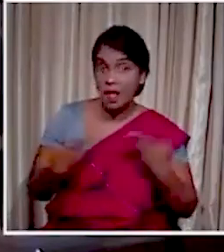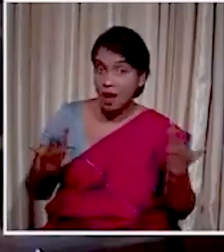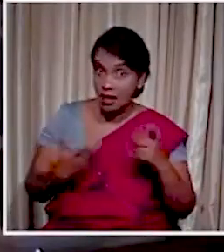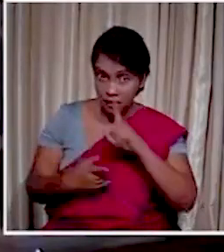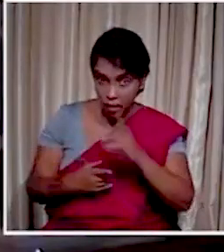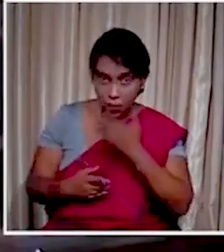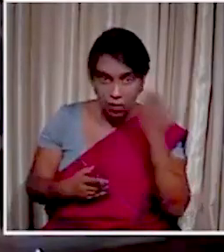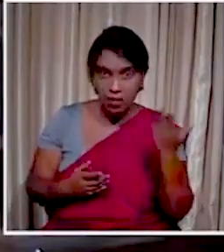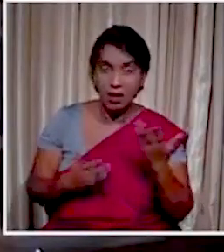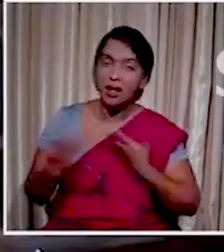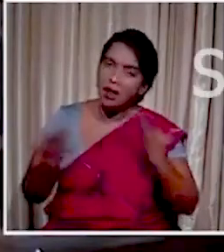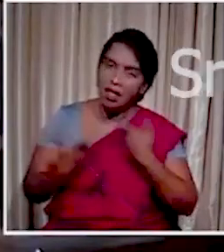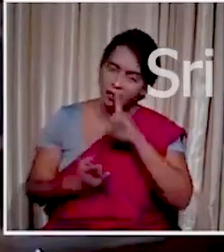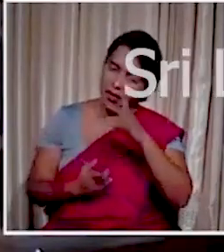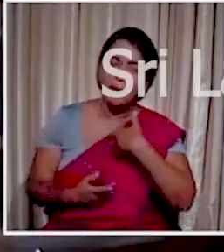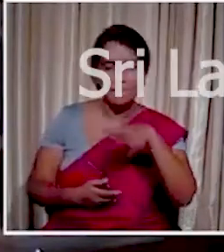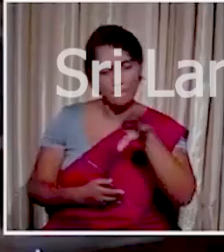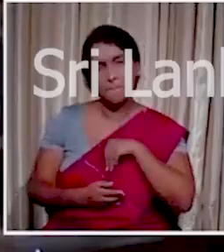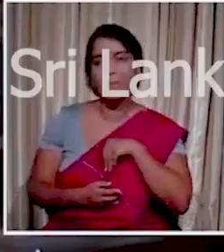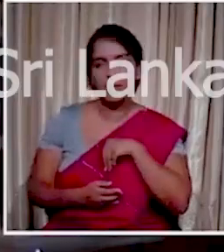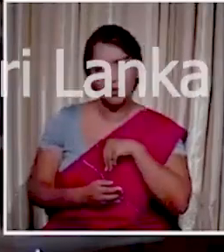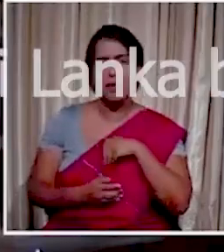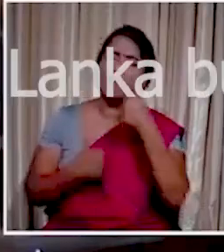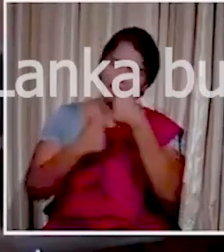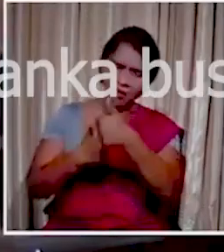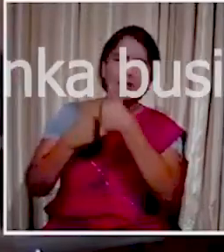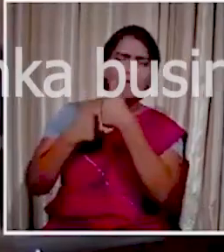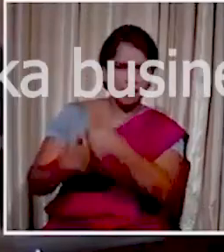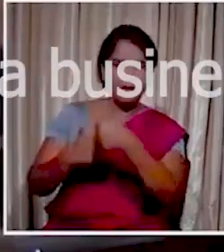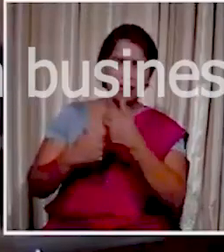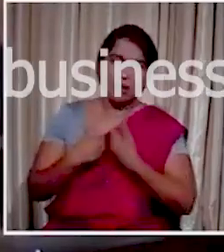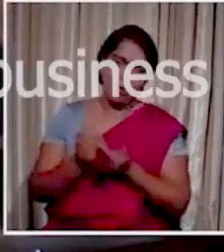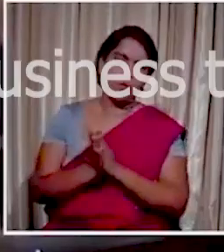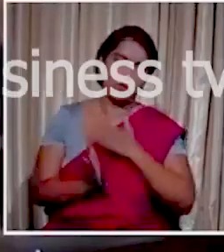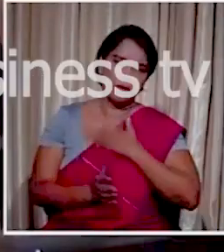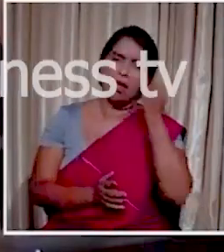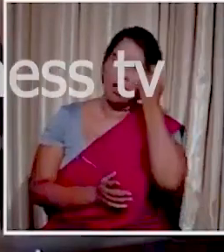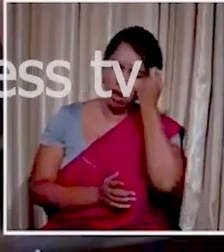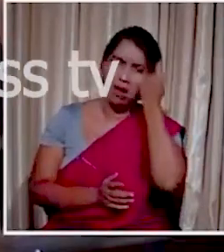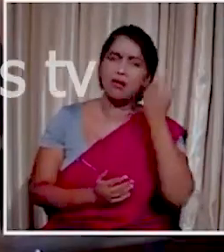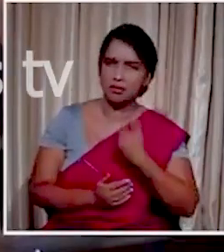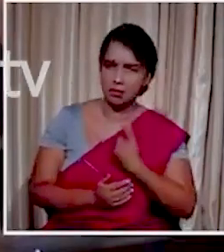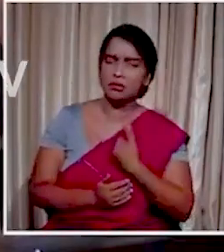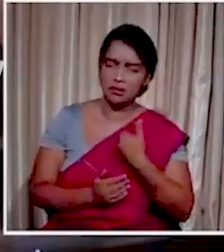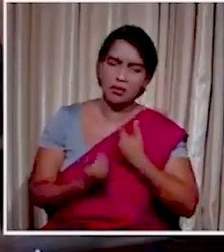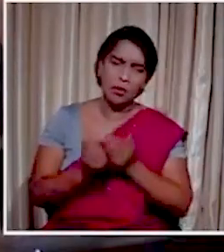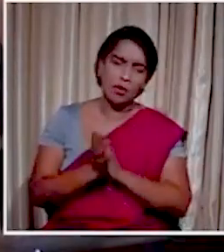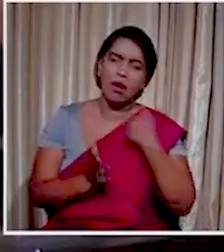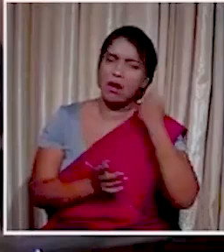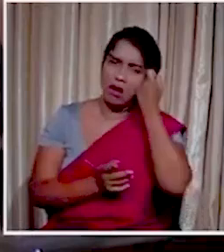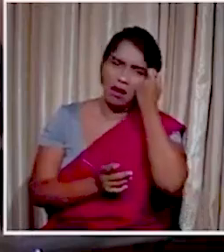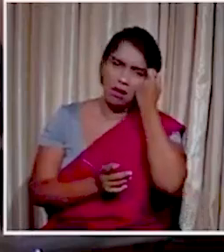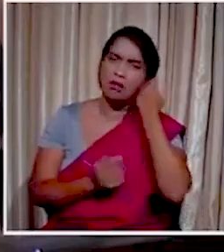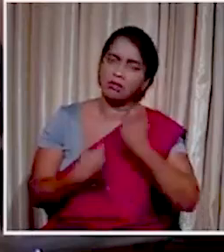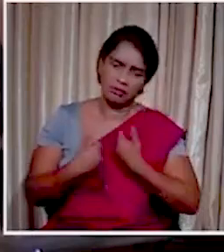පුළුවන් නෑ කියන එකත් මම බාර ගන්නවා හරි මේක මගේ අදහස මේක මගේ අදහස